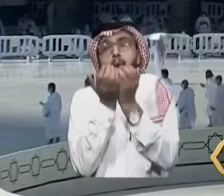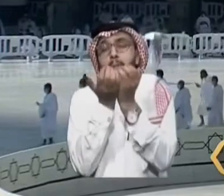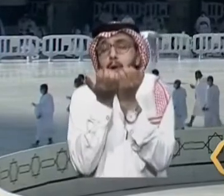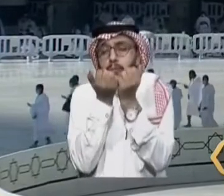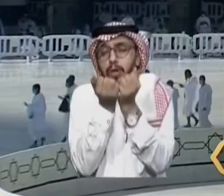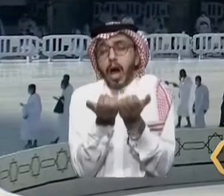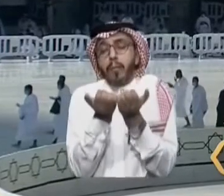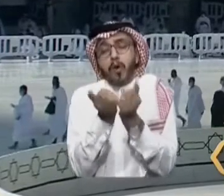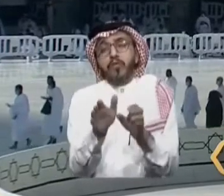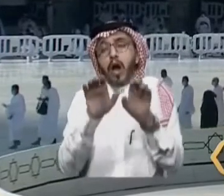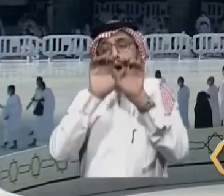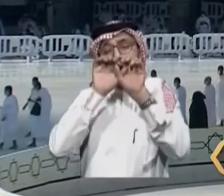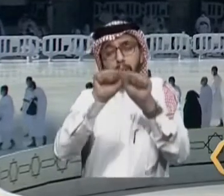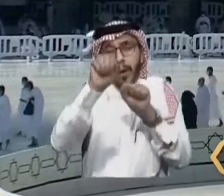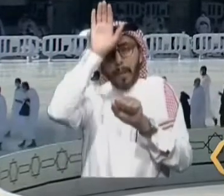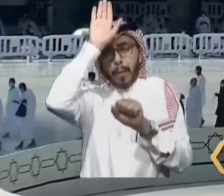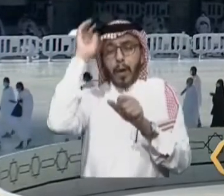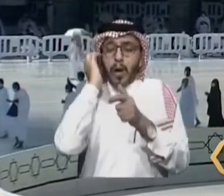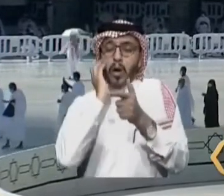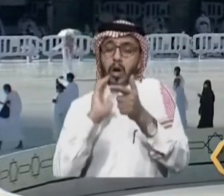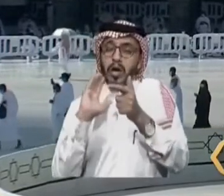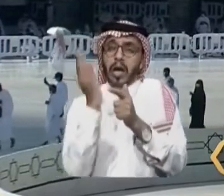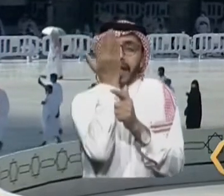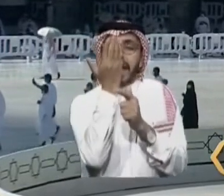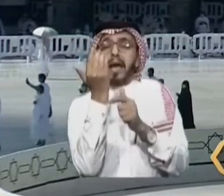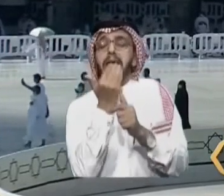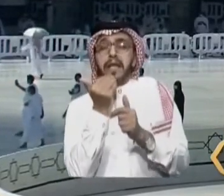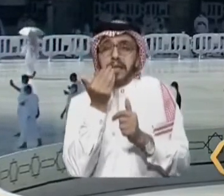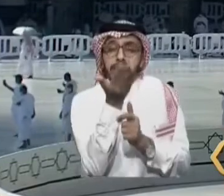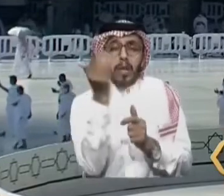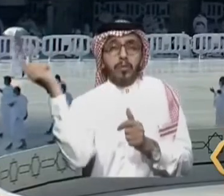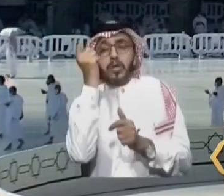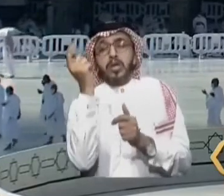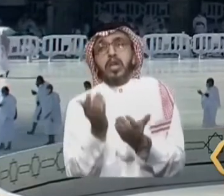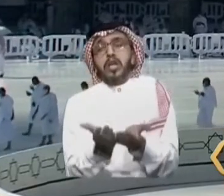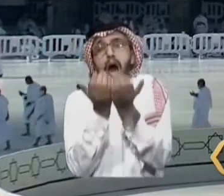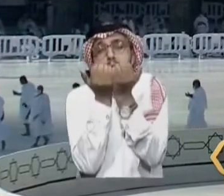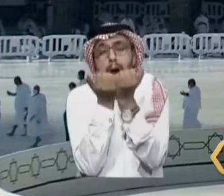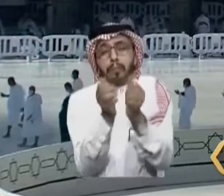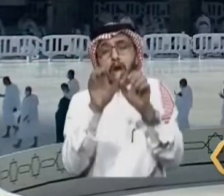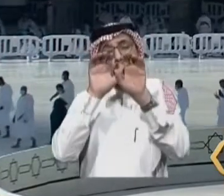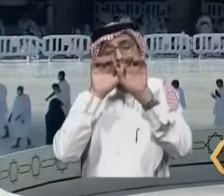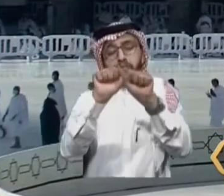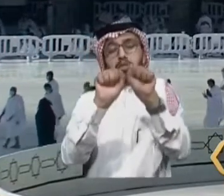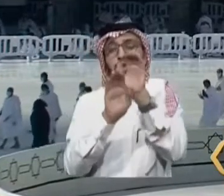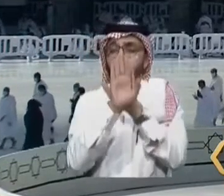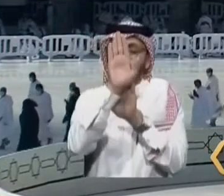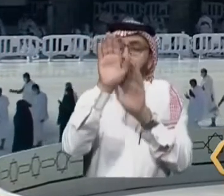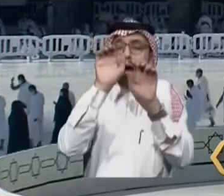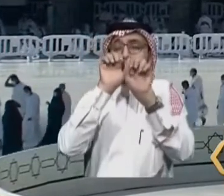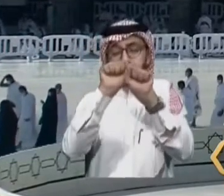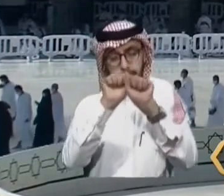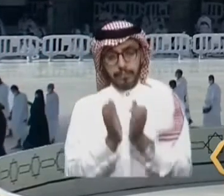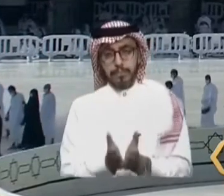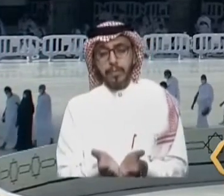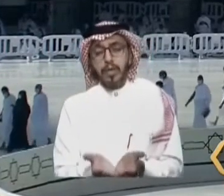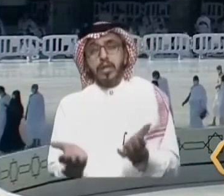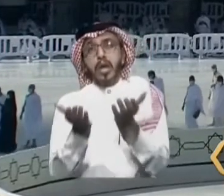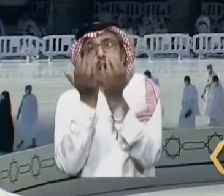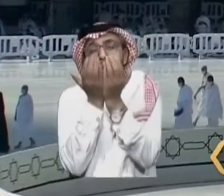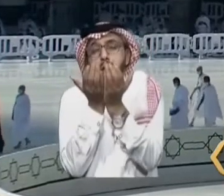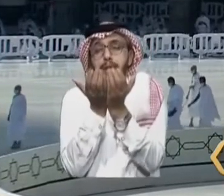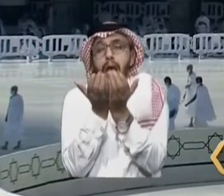وفقه وولي عهده إلى ما فيه خير الإسلام والمسلمين، وإلى ما فيه صلاح العباد والعباد.